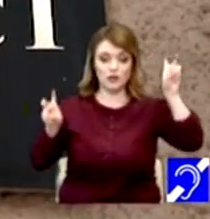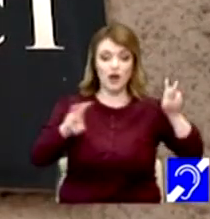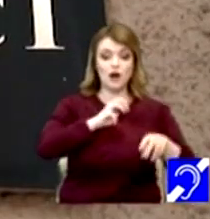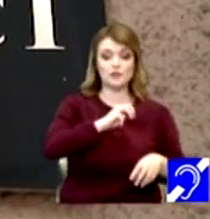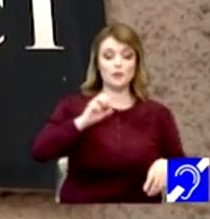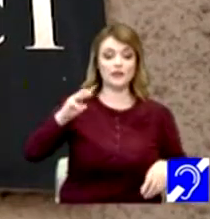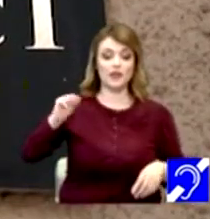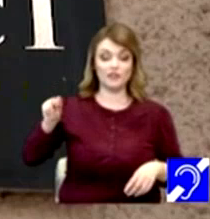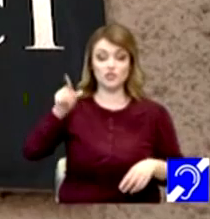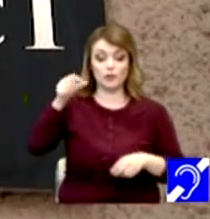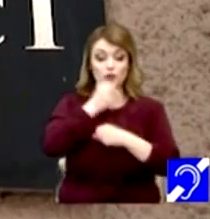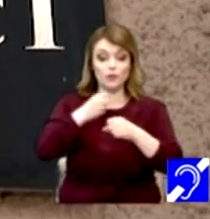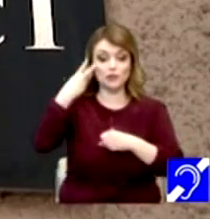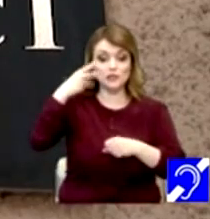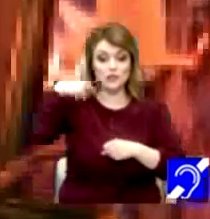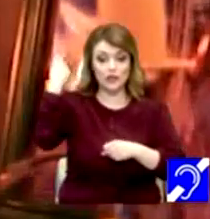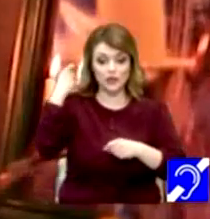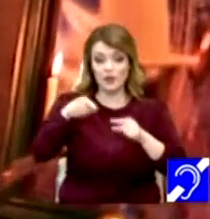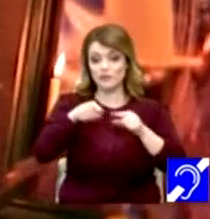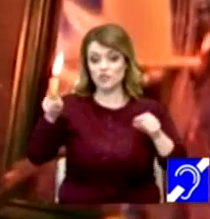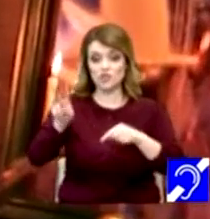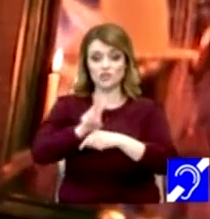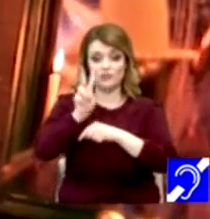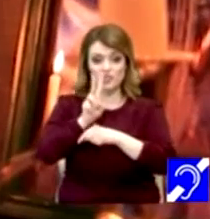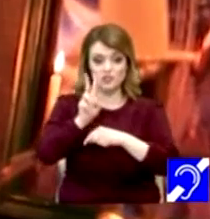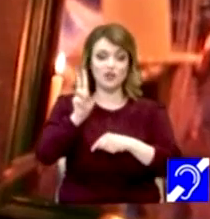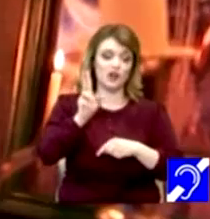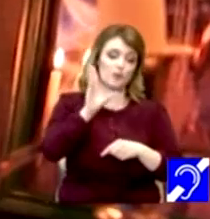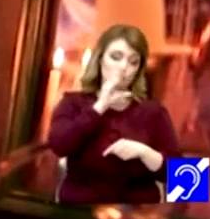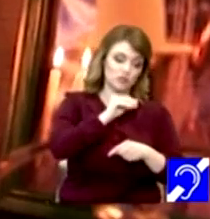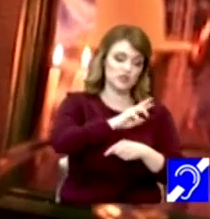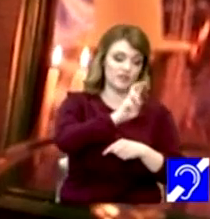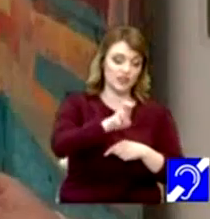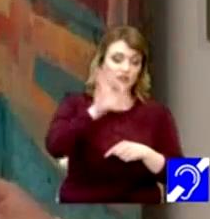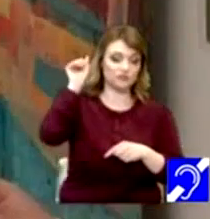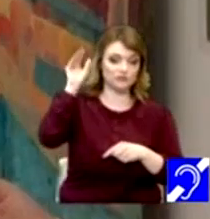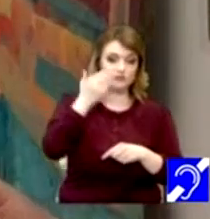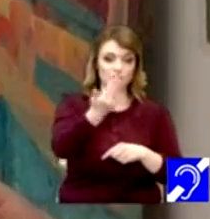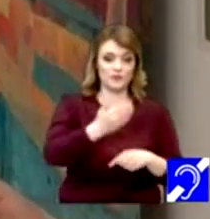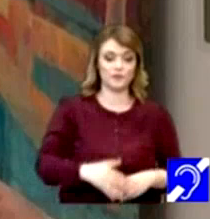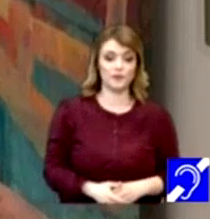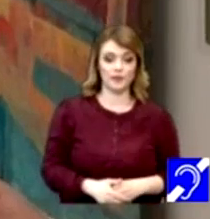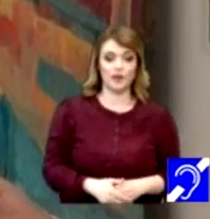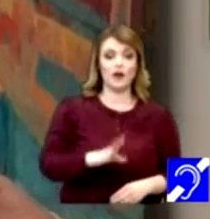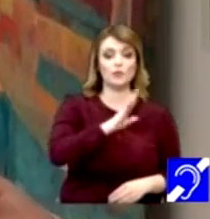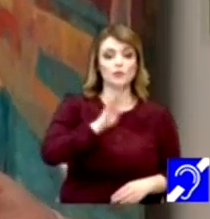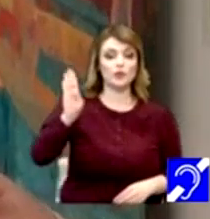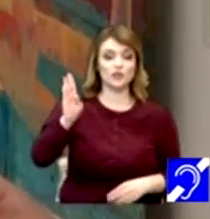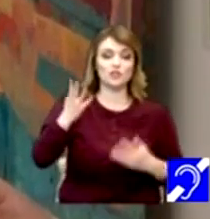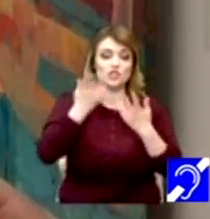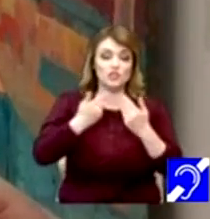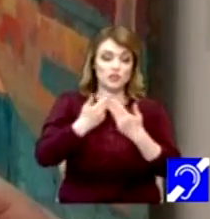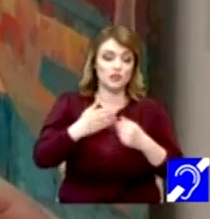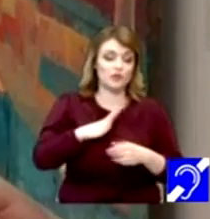muncit mai bine de 30 de ani. Timp de două ore, cei care l-au admirat și au putut lua rămas bun. Domnul Boris Becket, noi îl considerăm că a